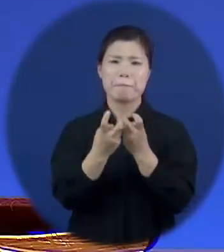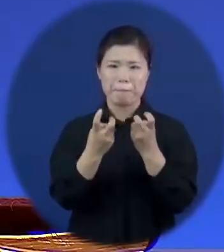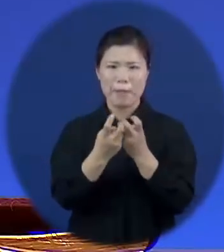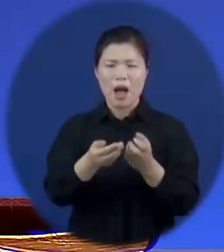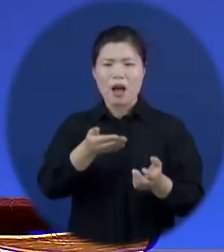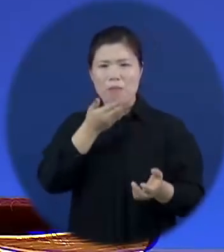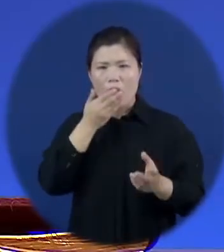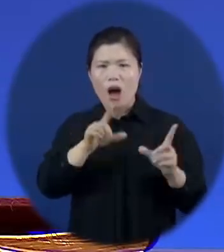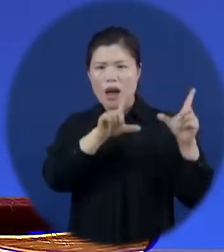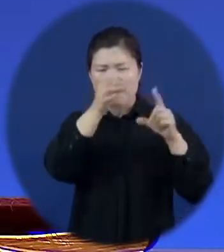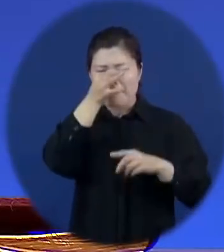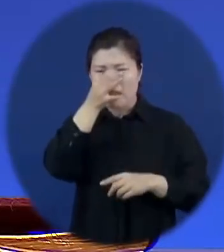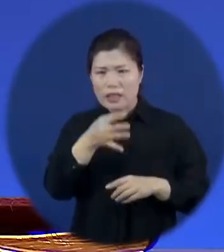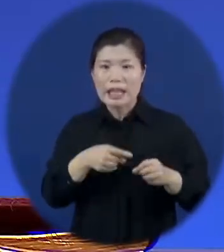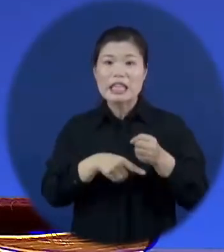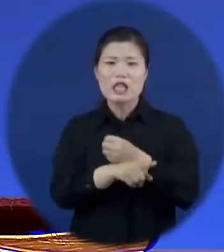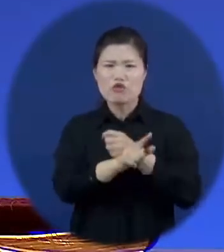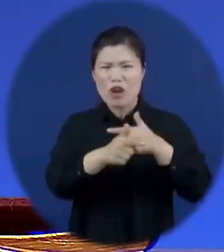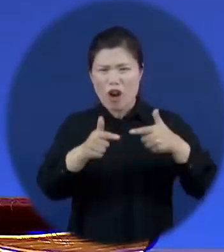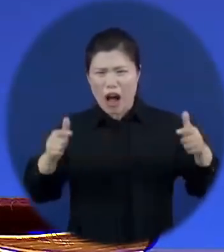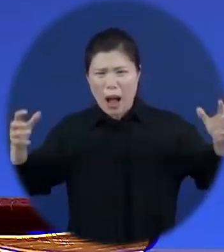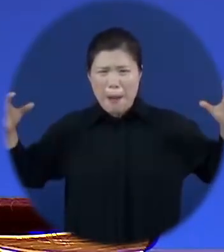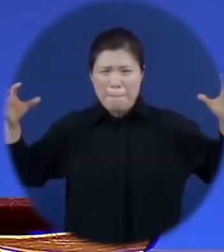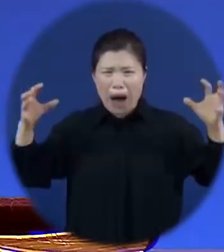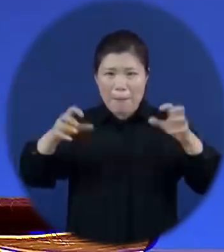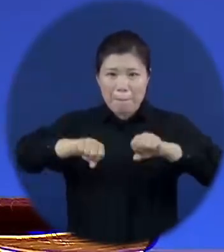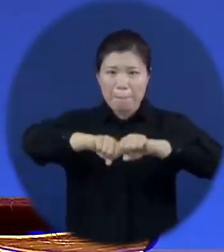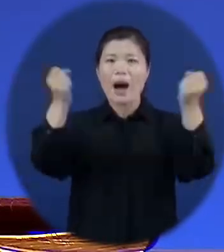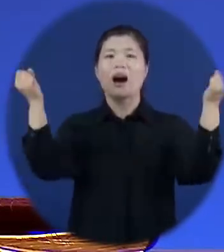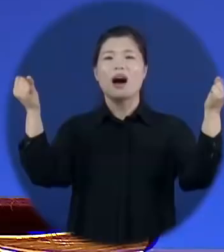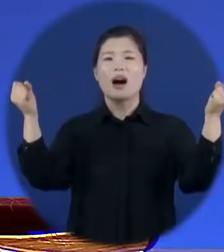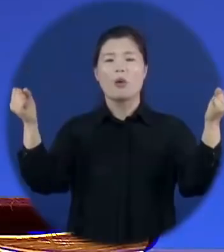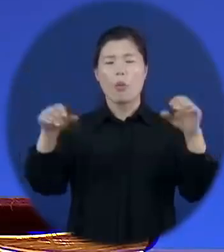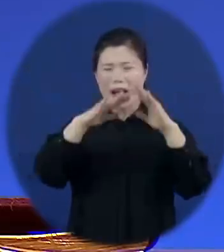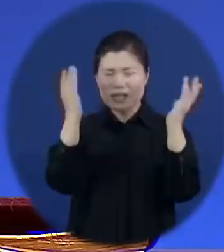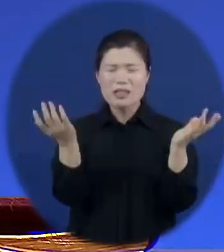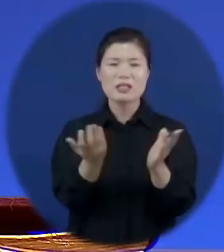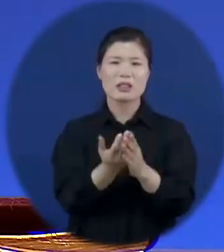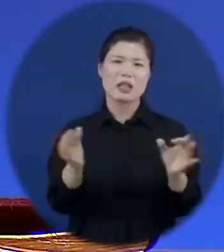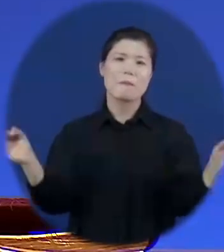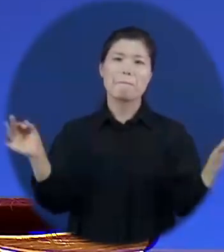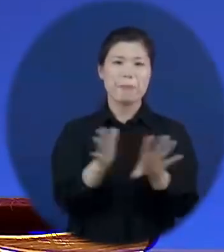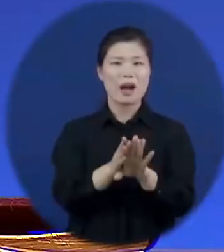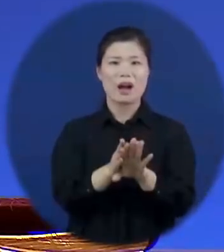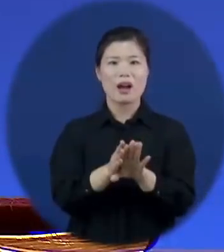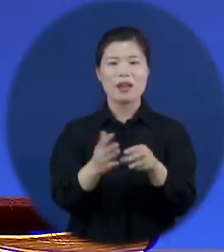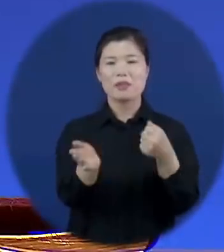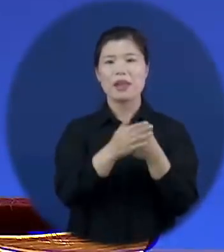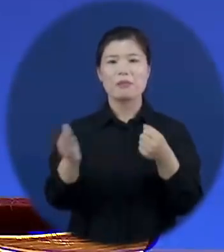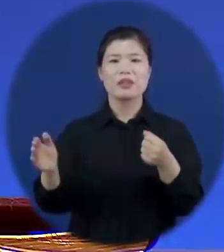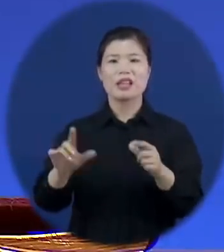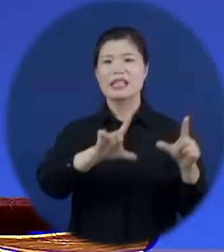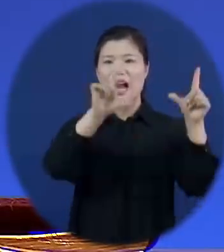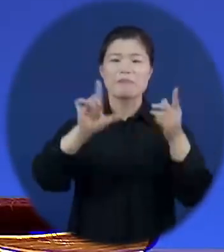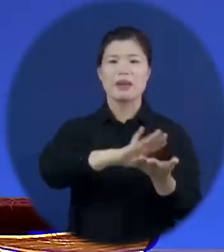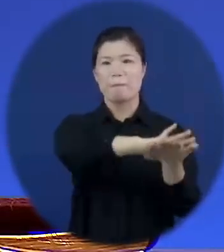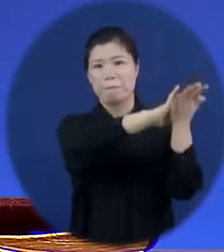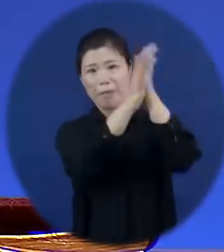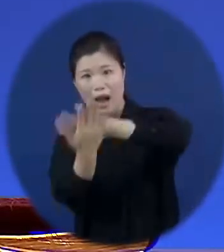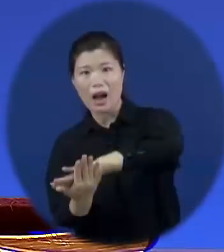살기 힘들다는 그 이유, 이런 등이 통째로 깨짐으로 인해서 삶이 완전히 뒤바뀜을